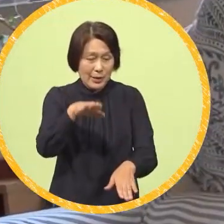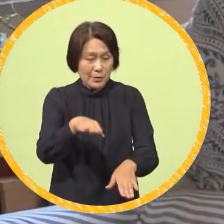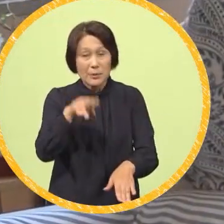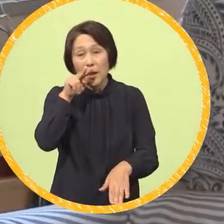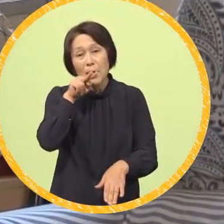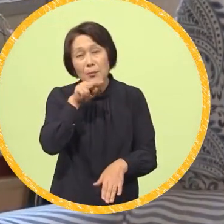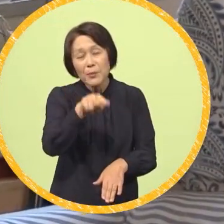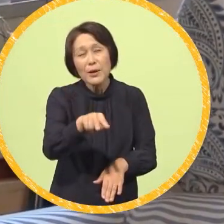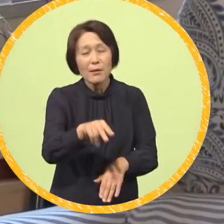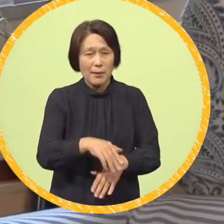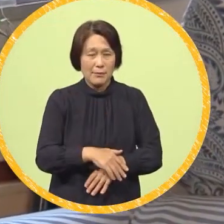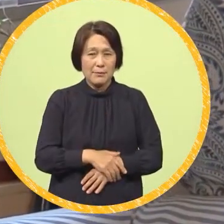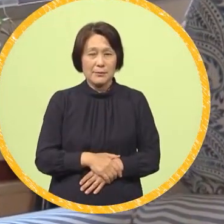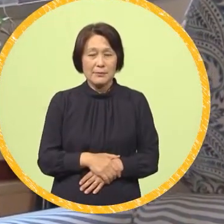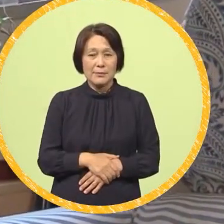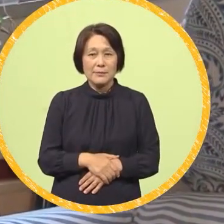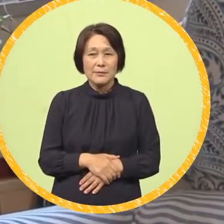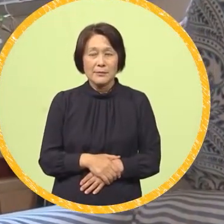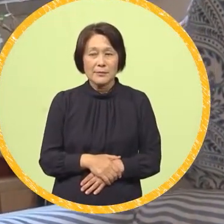で見てしまって、